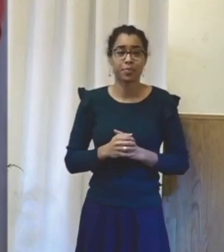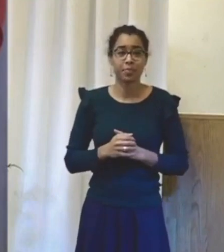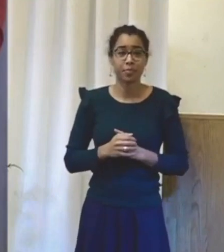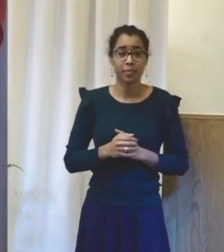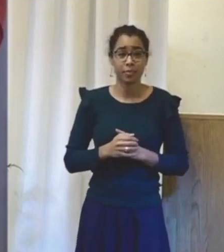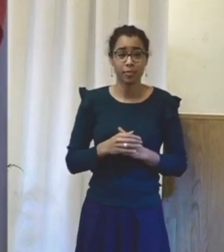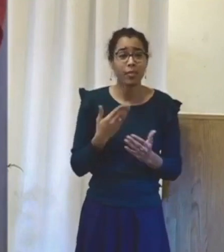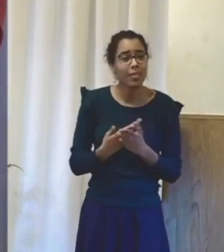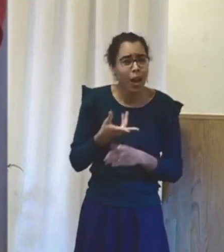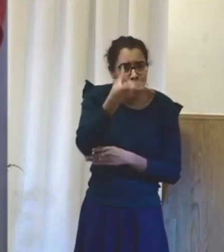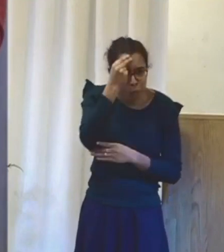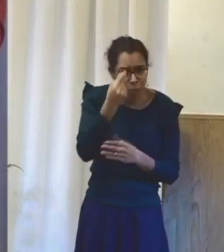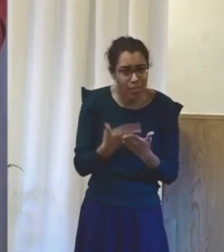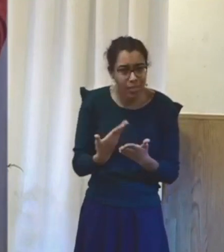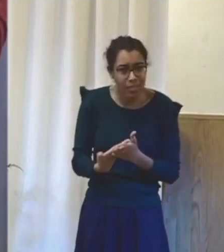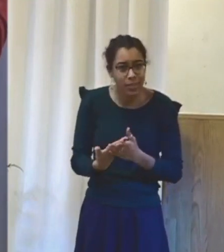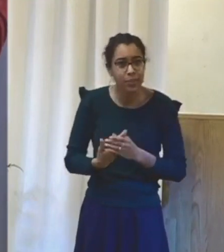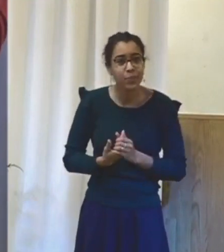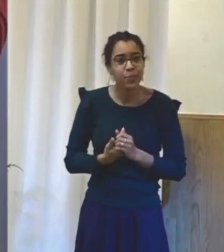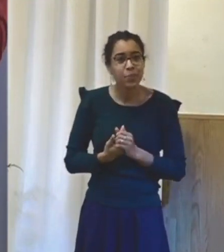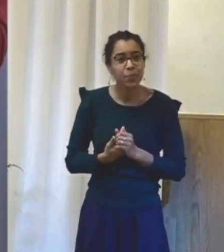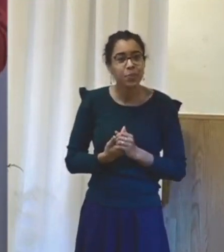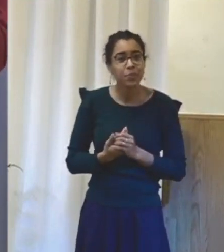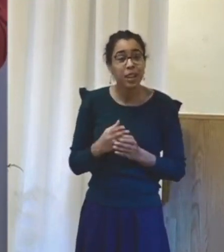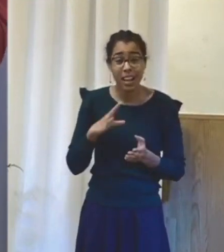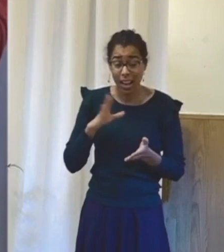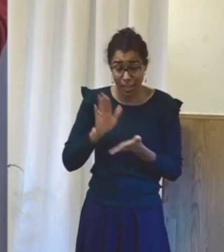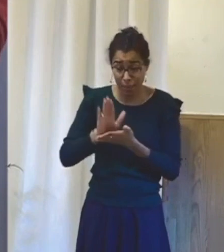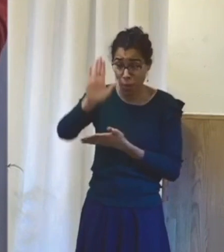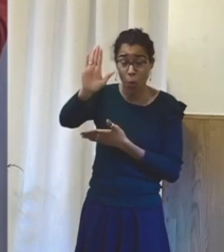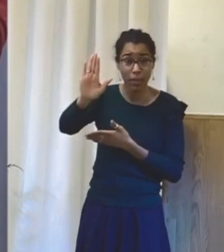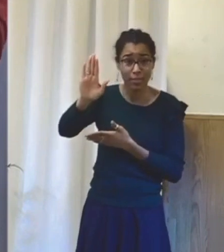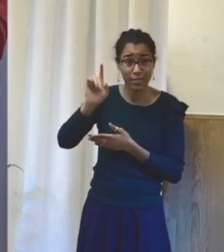Est-ce que vous comprenez ça? Il y a une promesse pour nous.